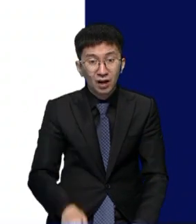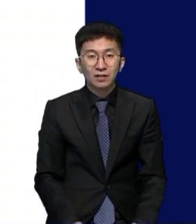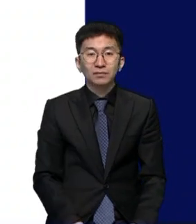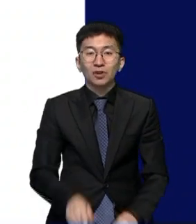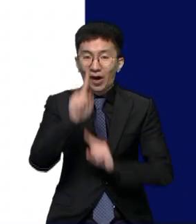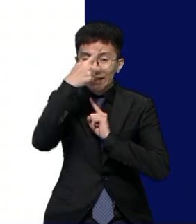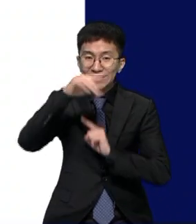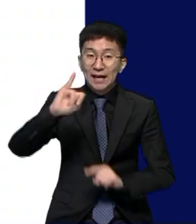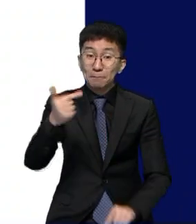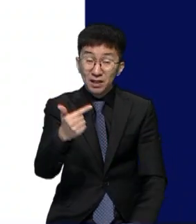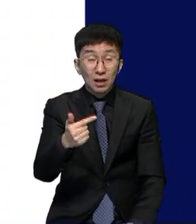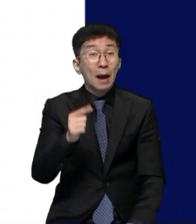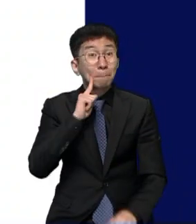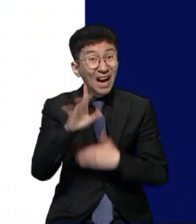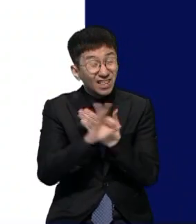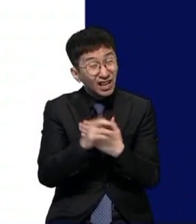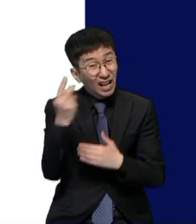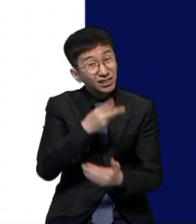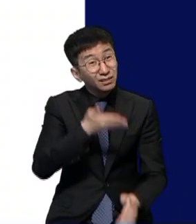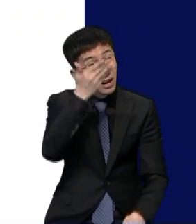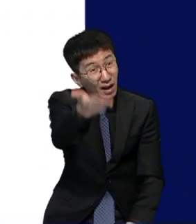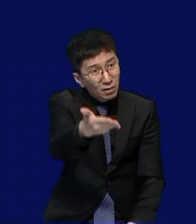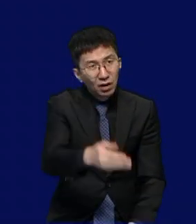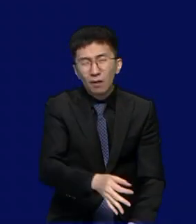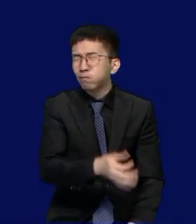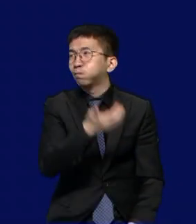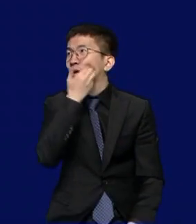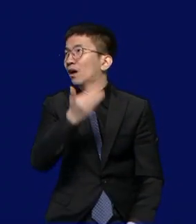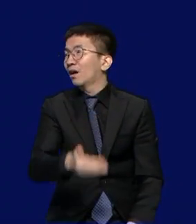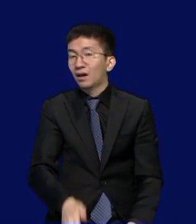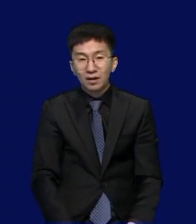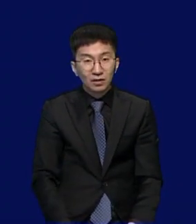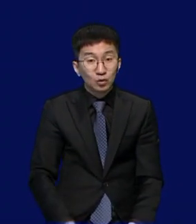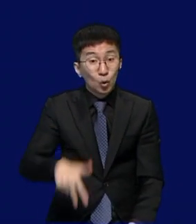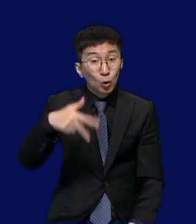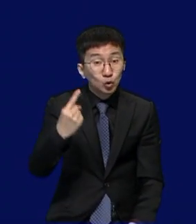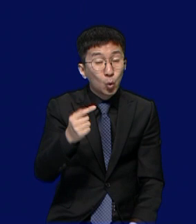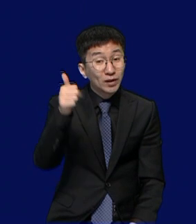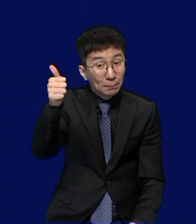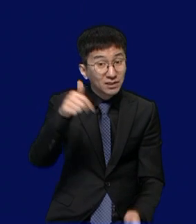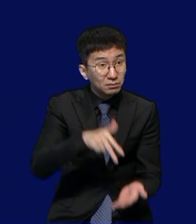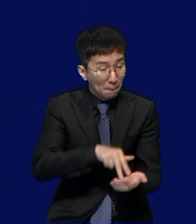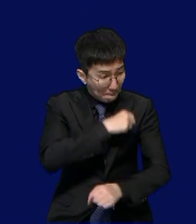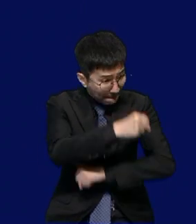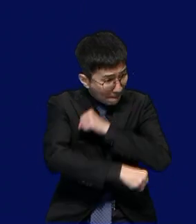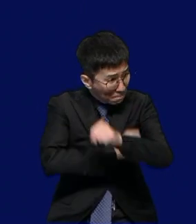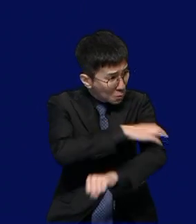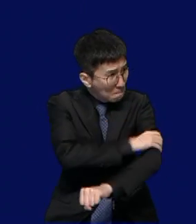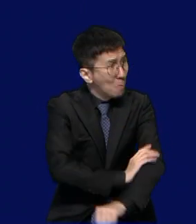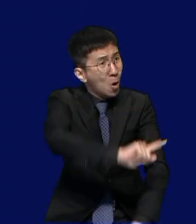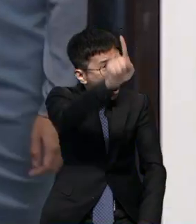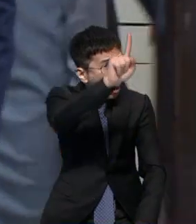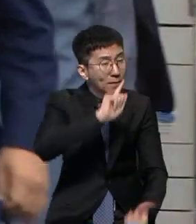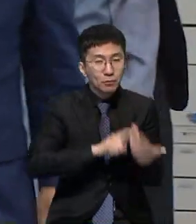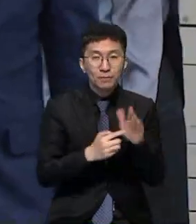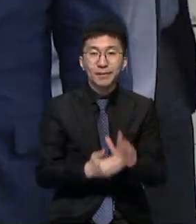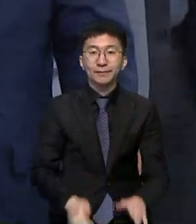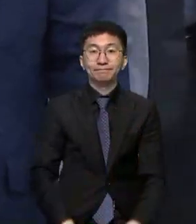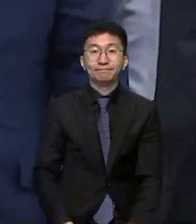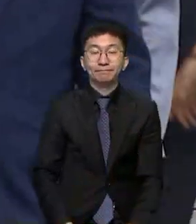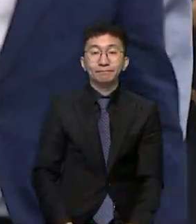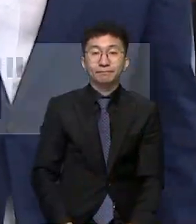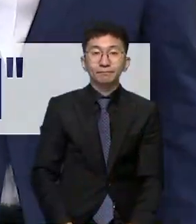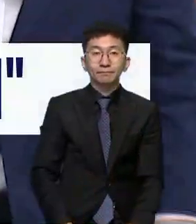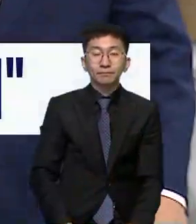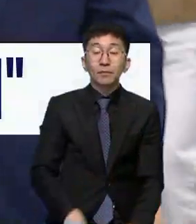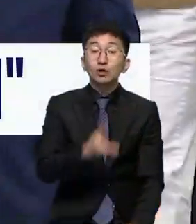의원은 재상정한다면 부끄러운 짓이라고, 조응천 의원은 비대위의 월권이라고 비판했습니다. 비대위는